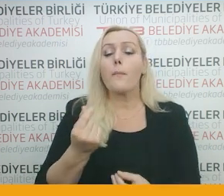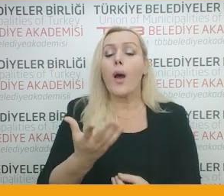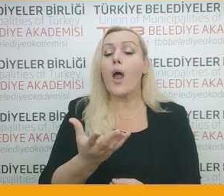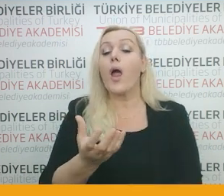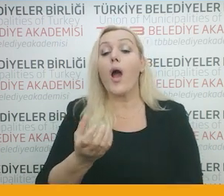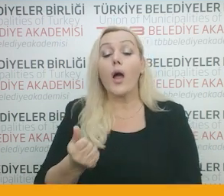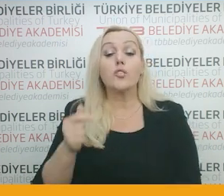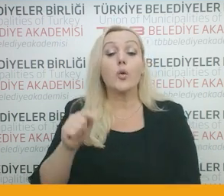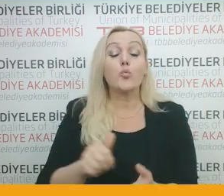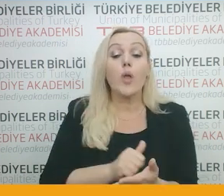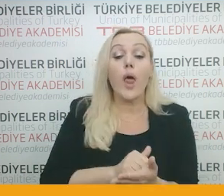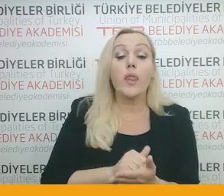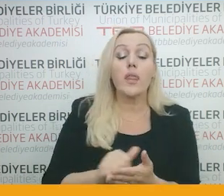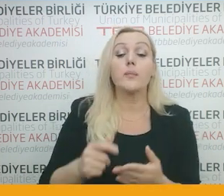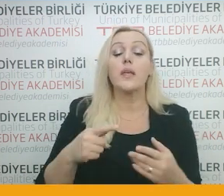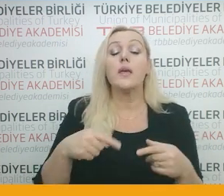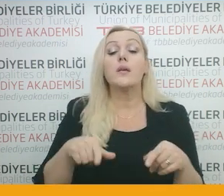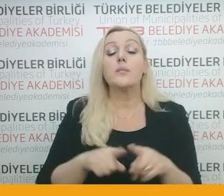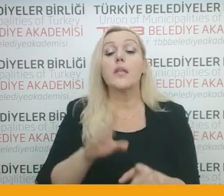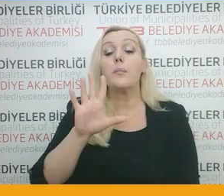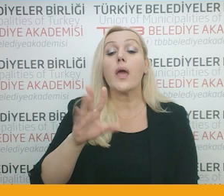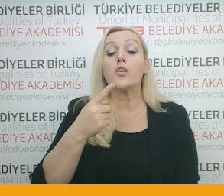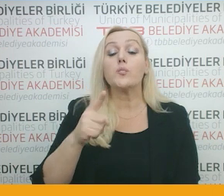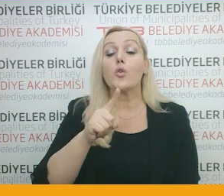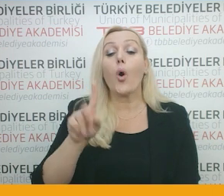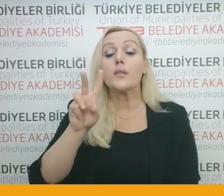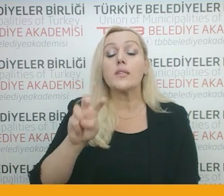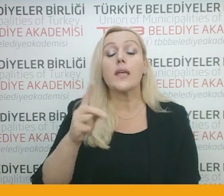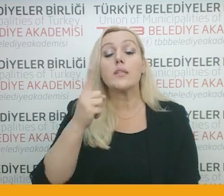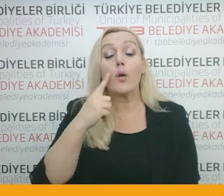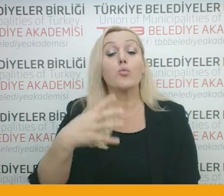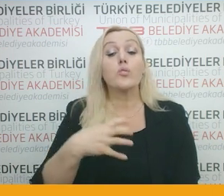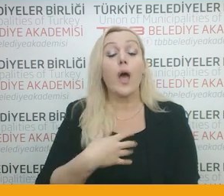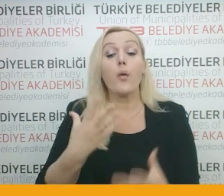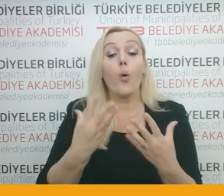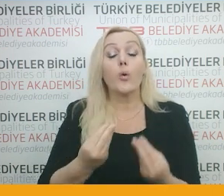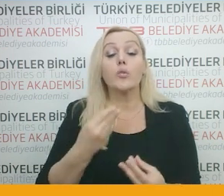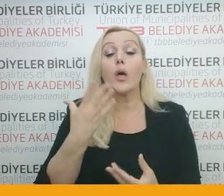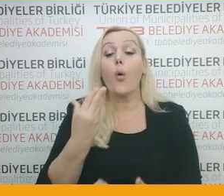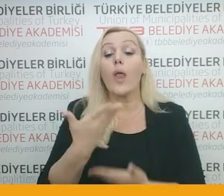alacak hepsi bunları bize 5018 kamu kaynağı olarak tarif ediyor.